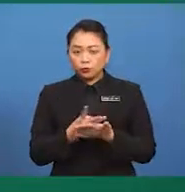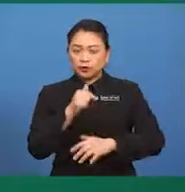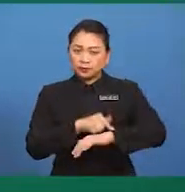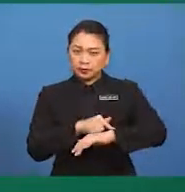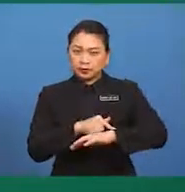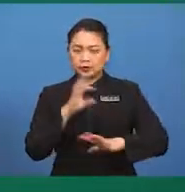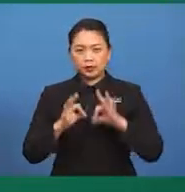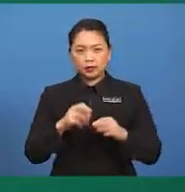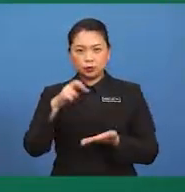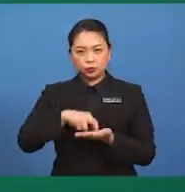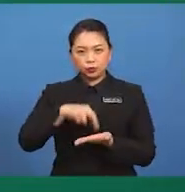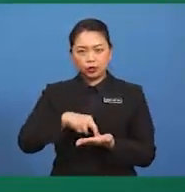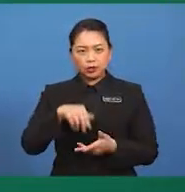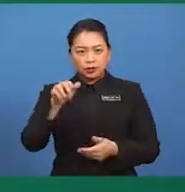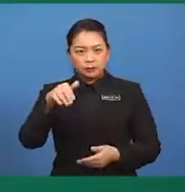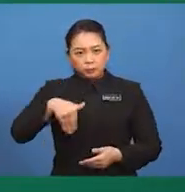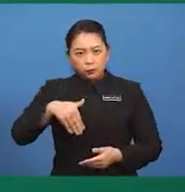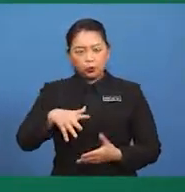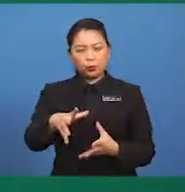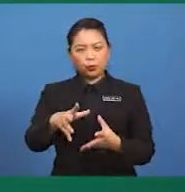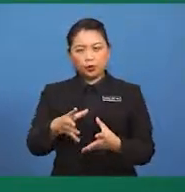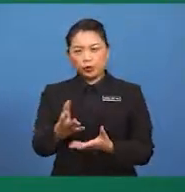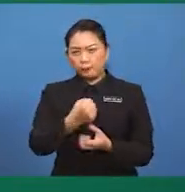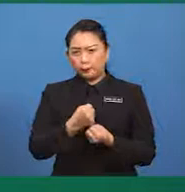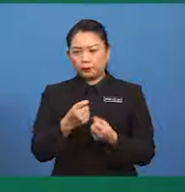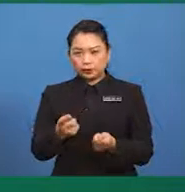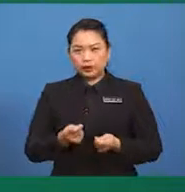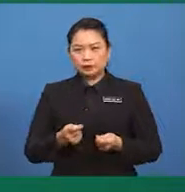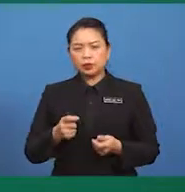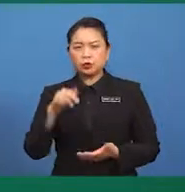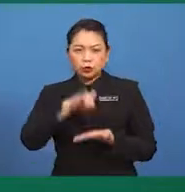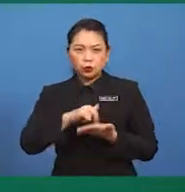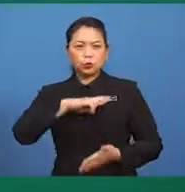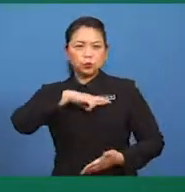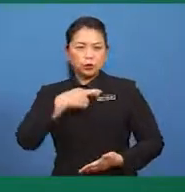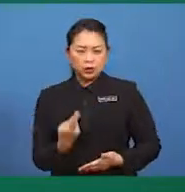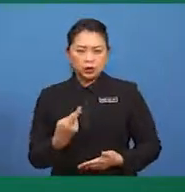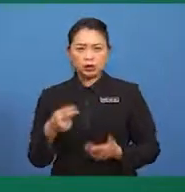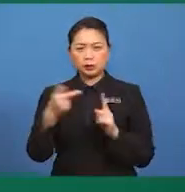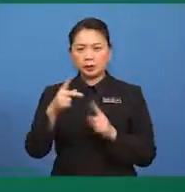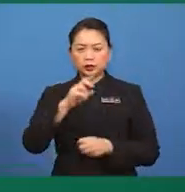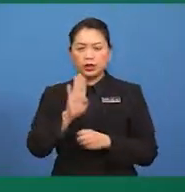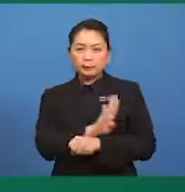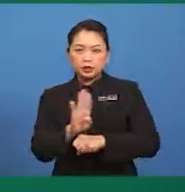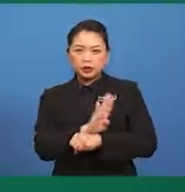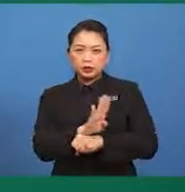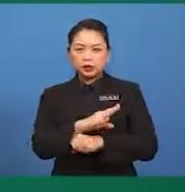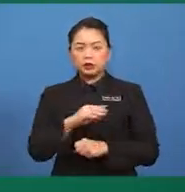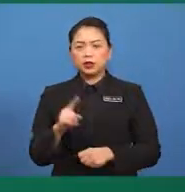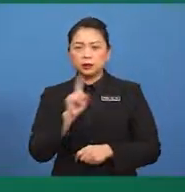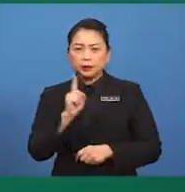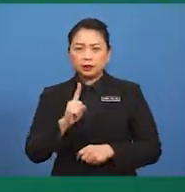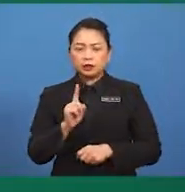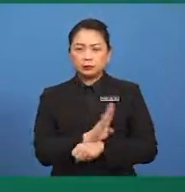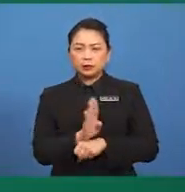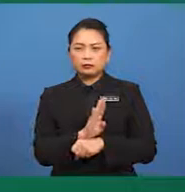ada hutang yang tidak dapat dikutip, maka ianya merupakan satu kerugian kepada perniagaan, yang mana kerugian itu menjadi